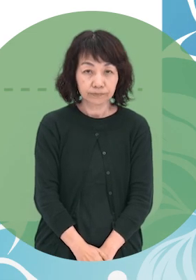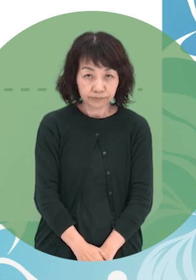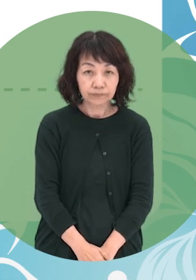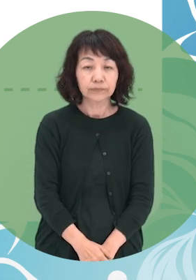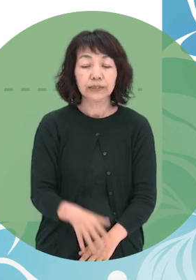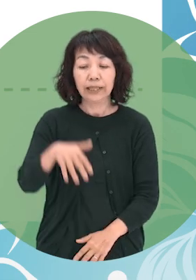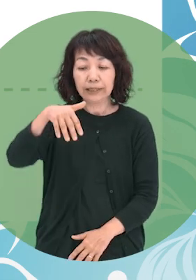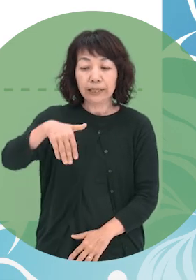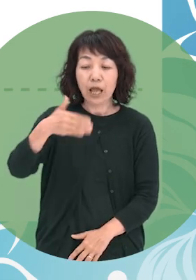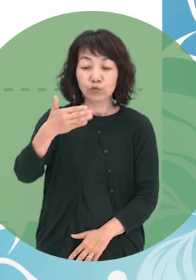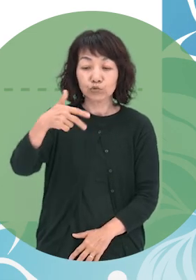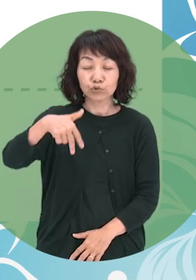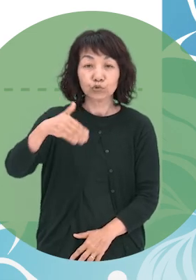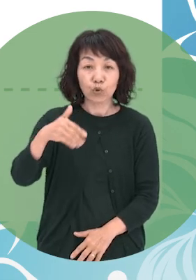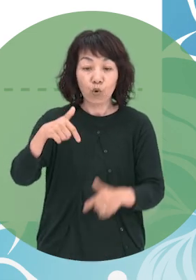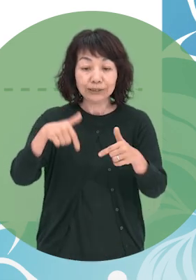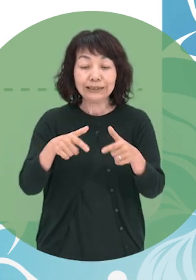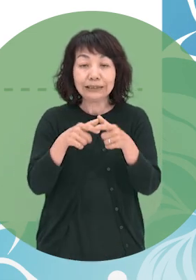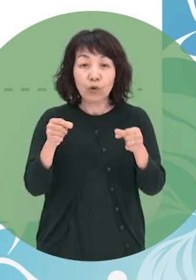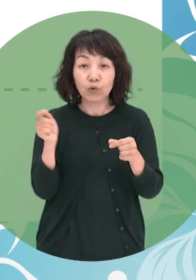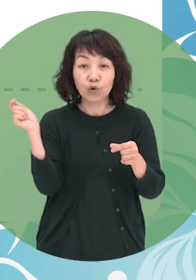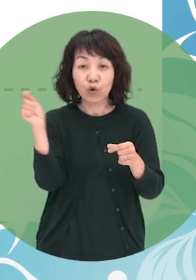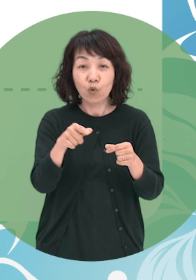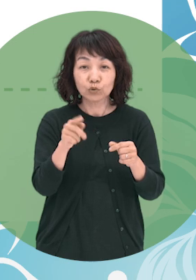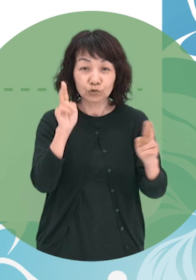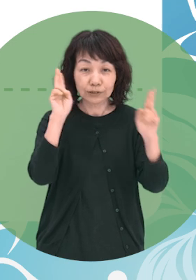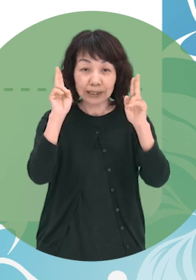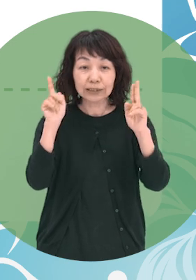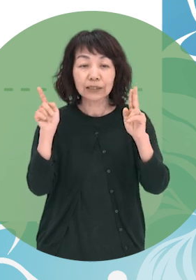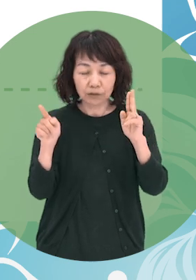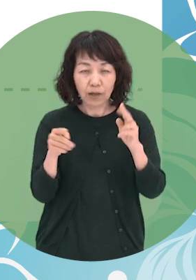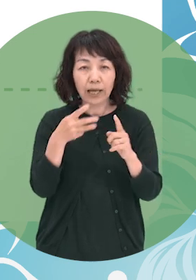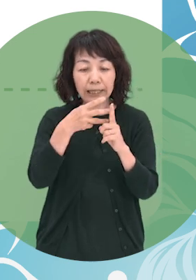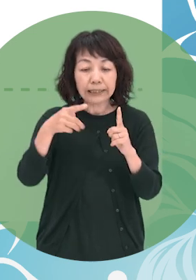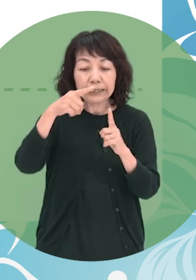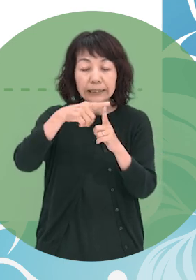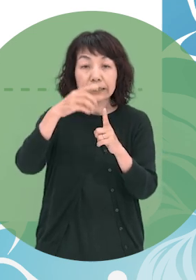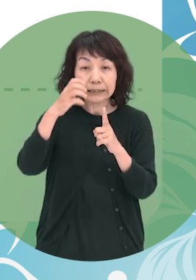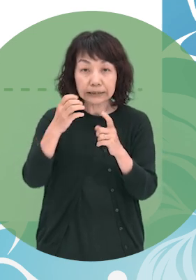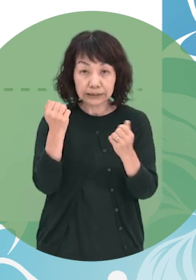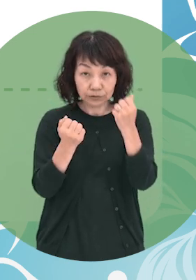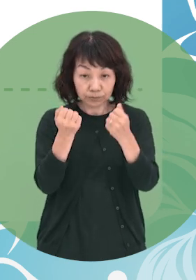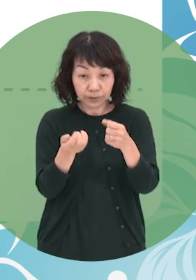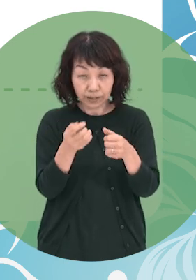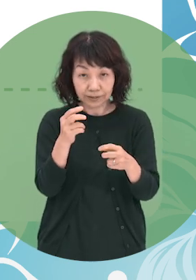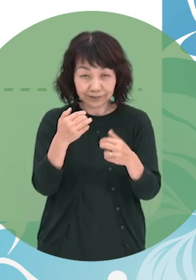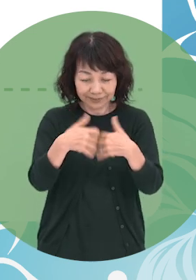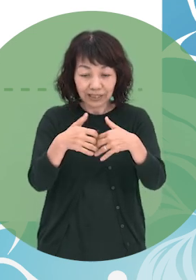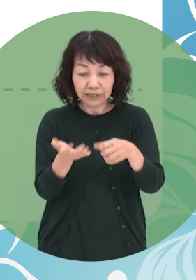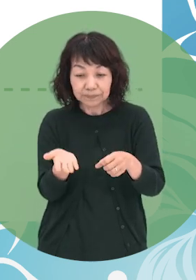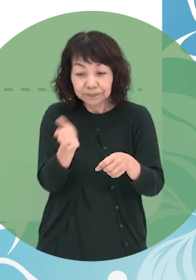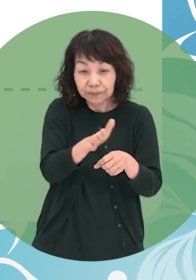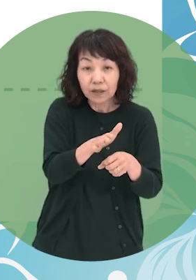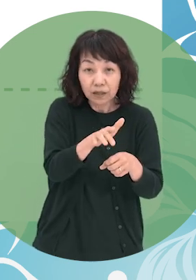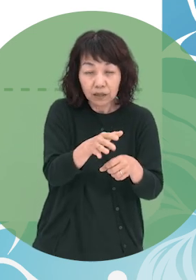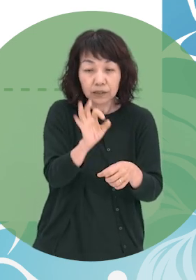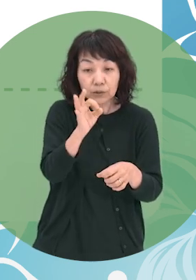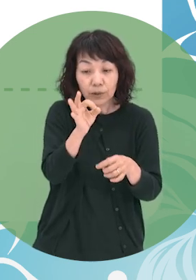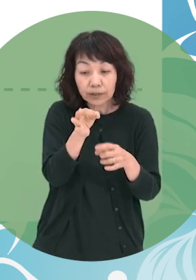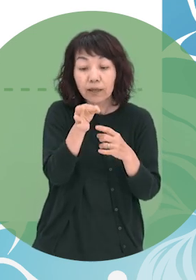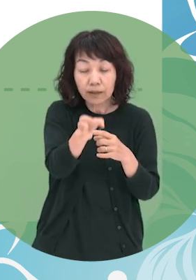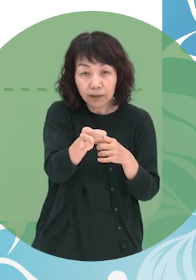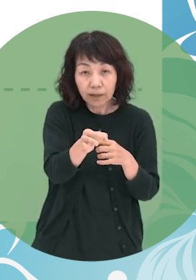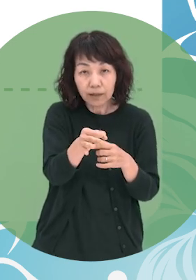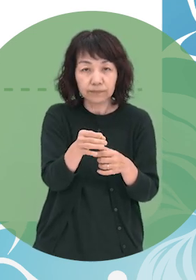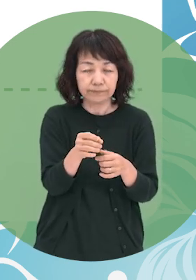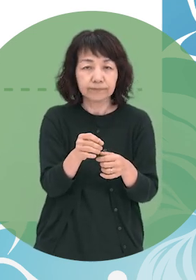ネクスコ西日本では ETC 車載機の購入、セットアップ、取り付け費用に対し先着で最